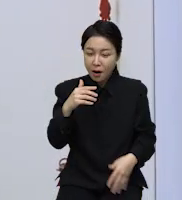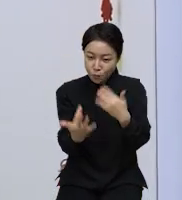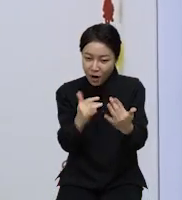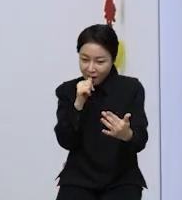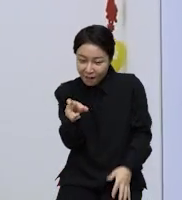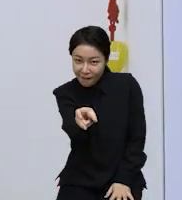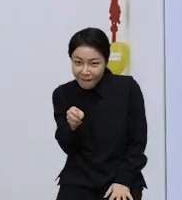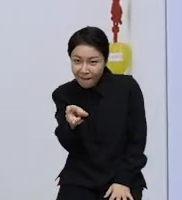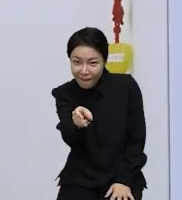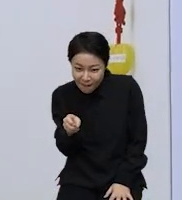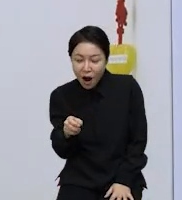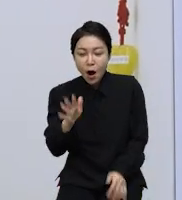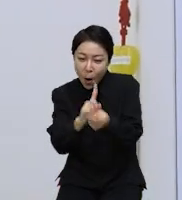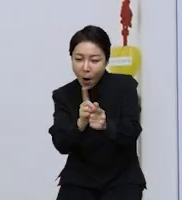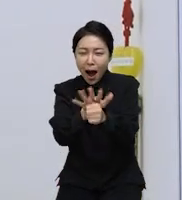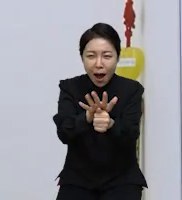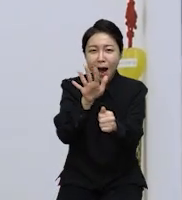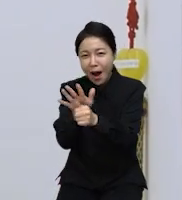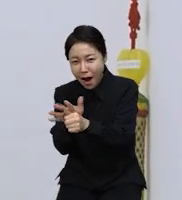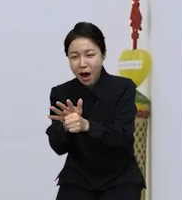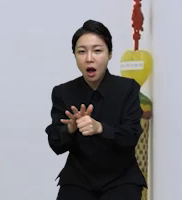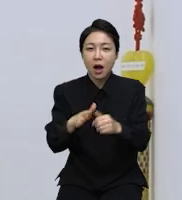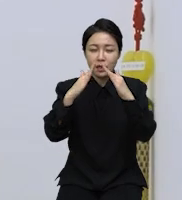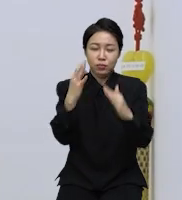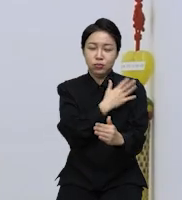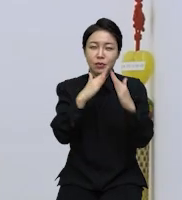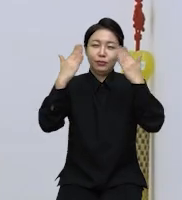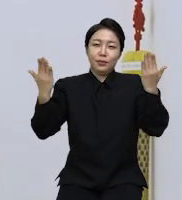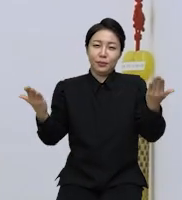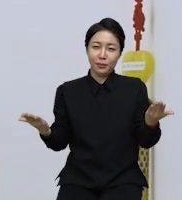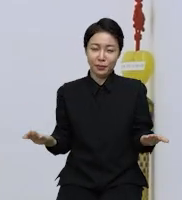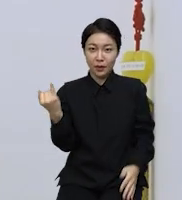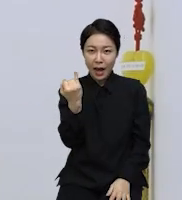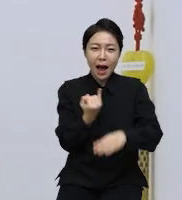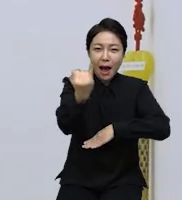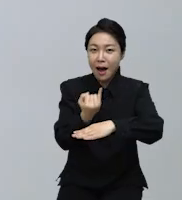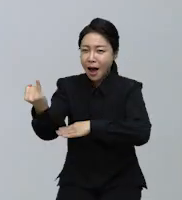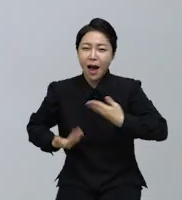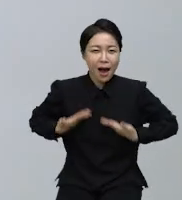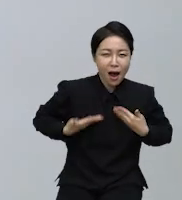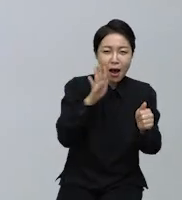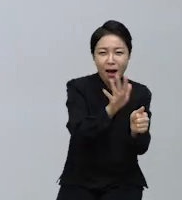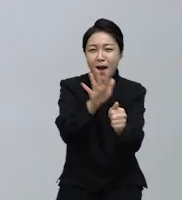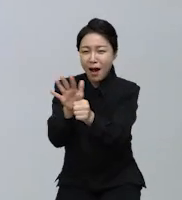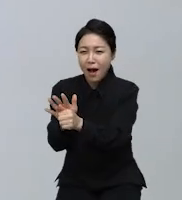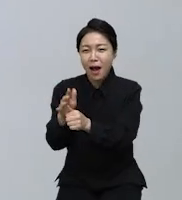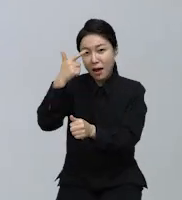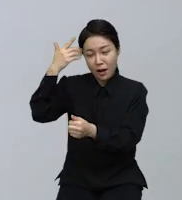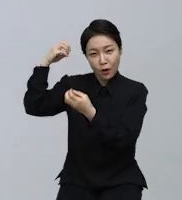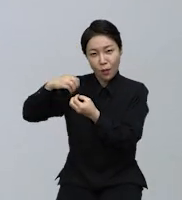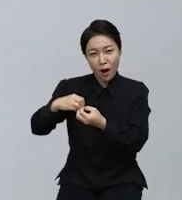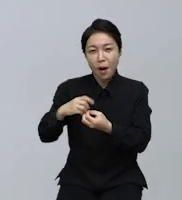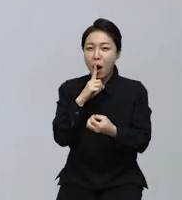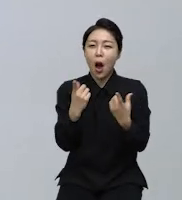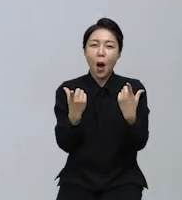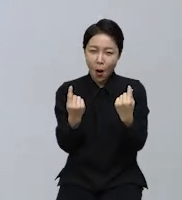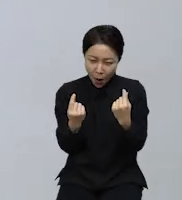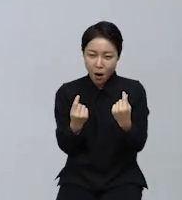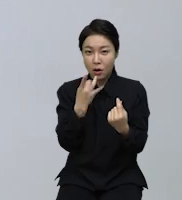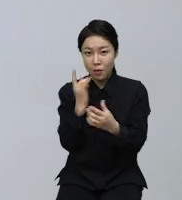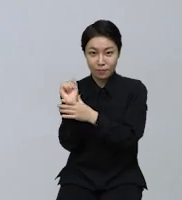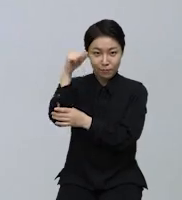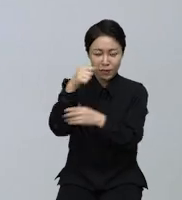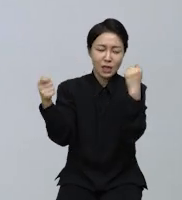풍요롭지만 가을에는 부직갱이도 덤빈다. 가을판에는 대부인 마님도 남아신짝 들고 나선다는